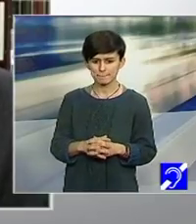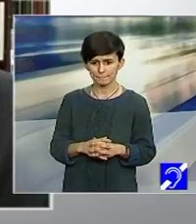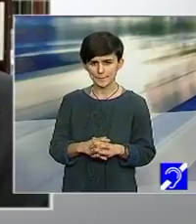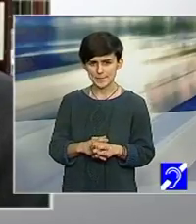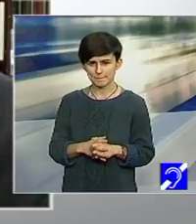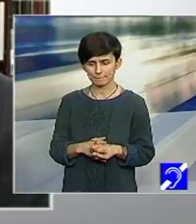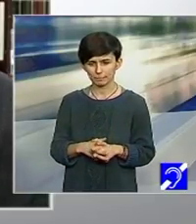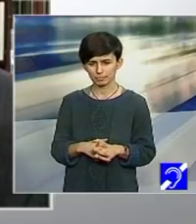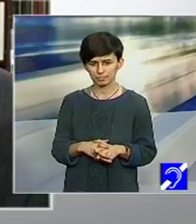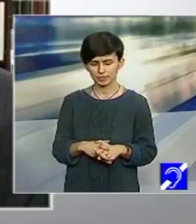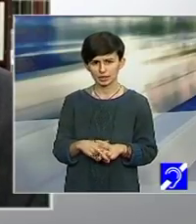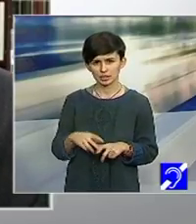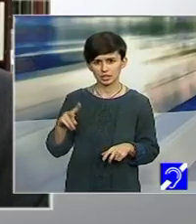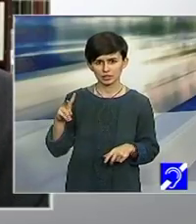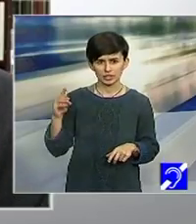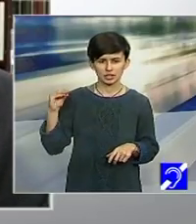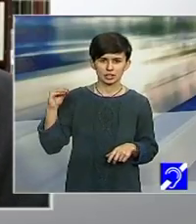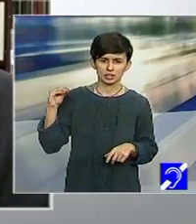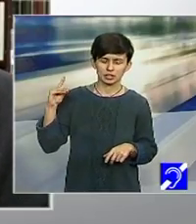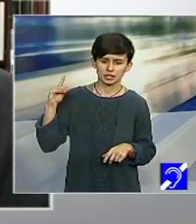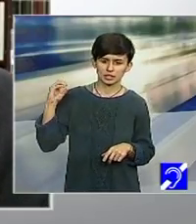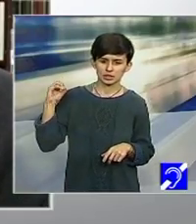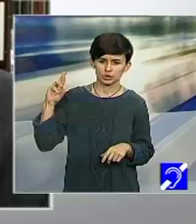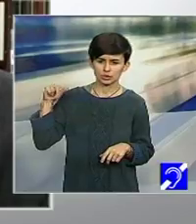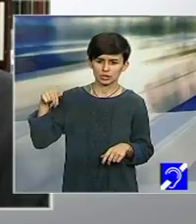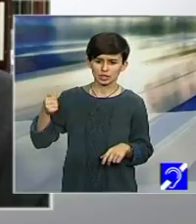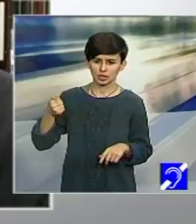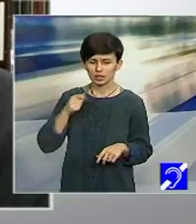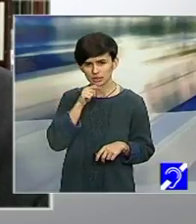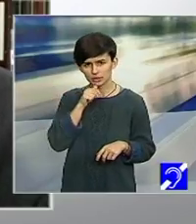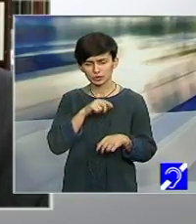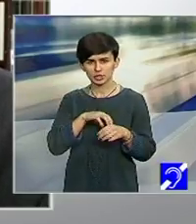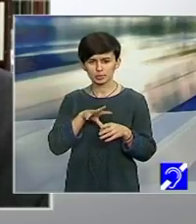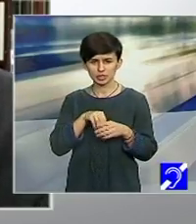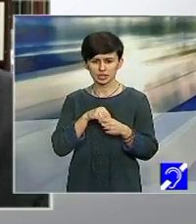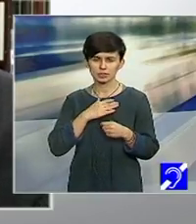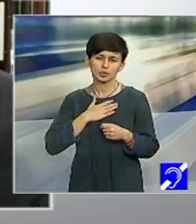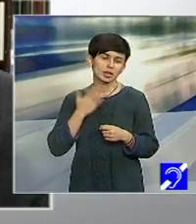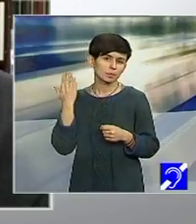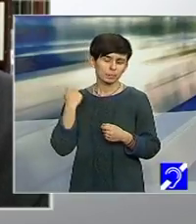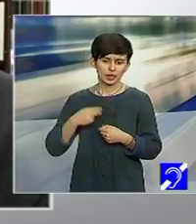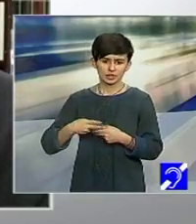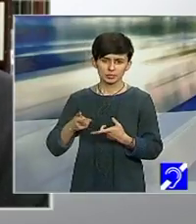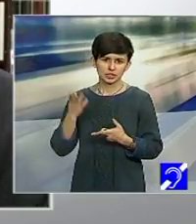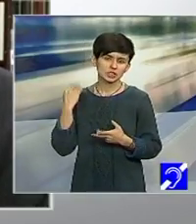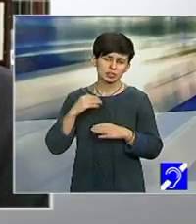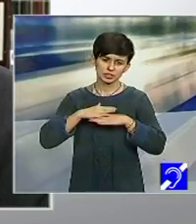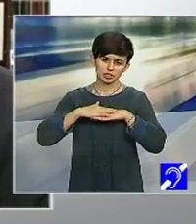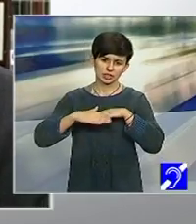unde tatăl meu a fost, adică tata și mama au fost deportat, era teritoriul